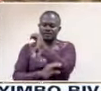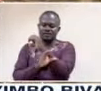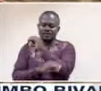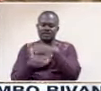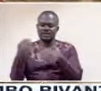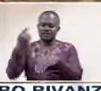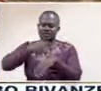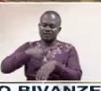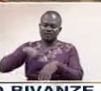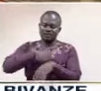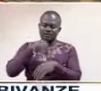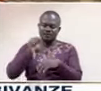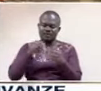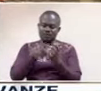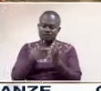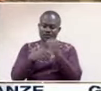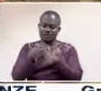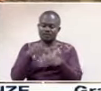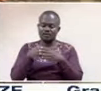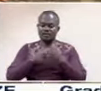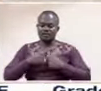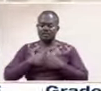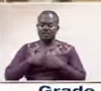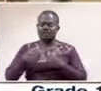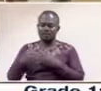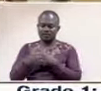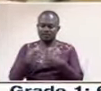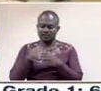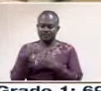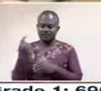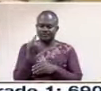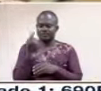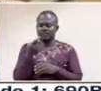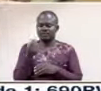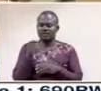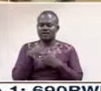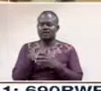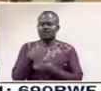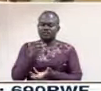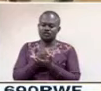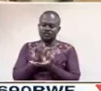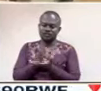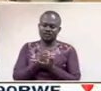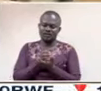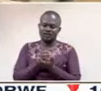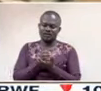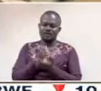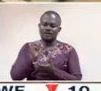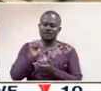ibyo tubasha kugura ku isoko ryo mu Rwanda na makarito gusa. Mu mafaranga nk'icupa rya waragi ya mililitiro